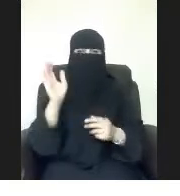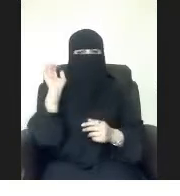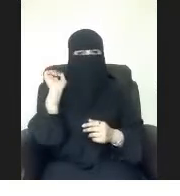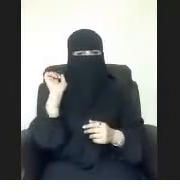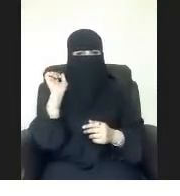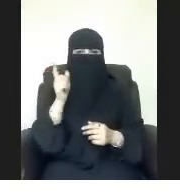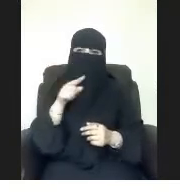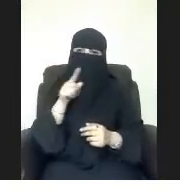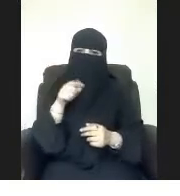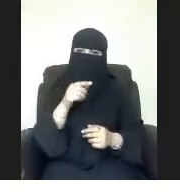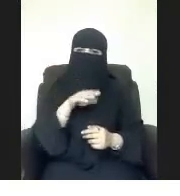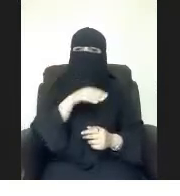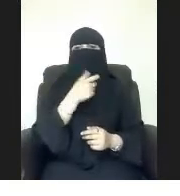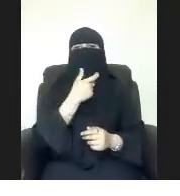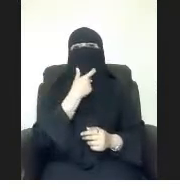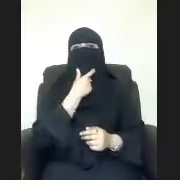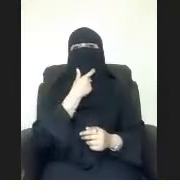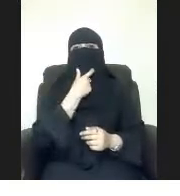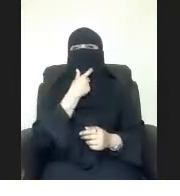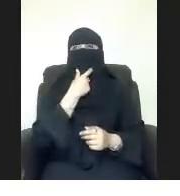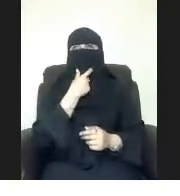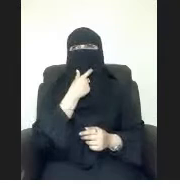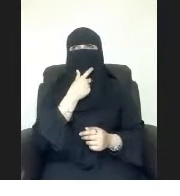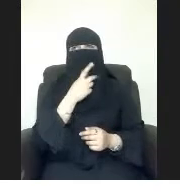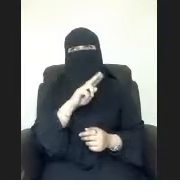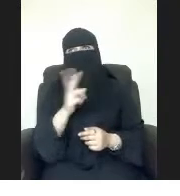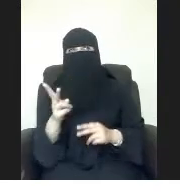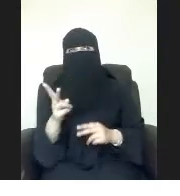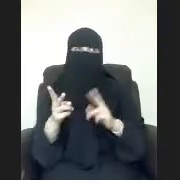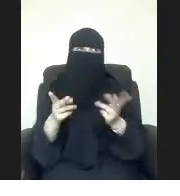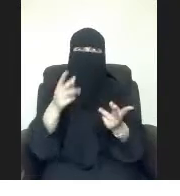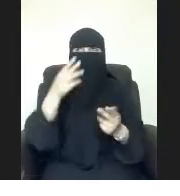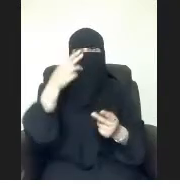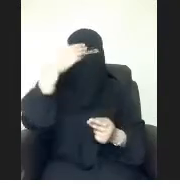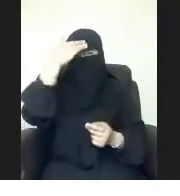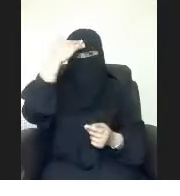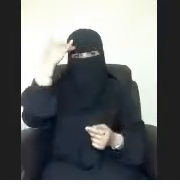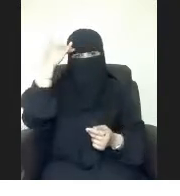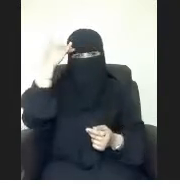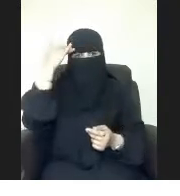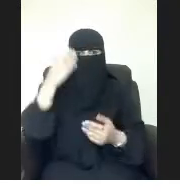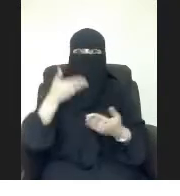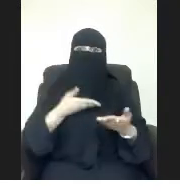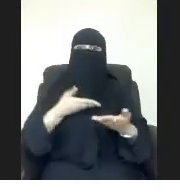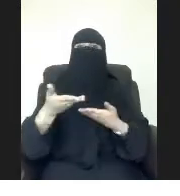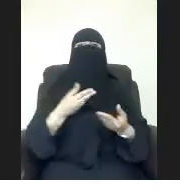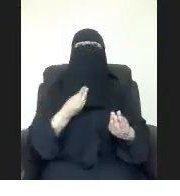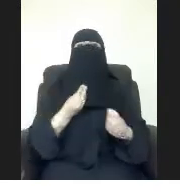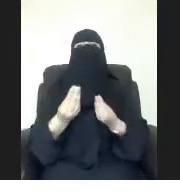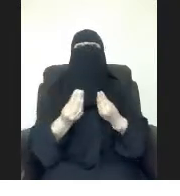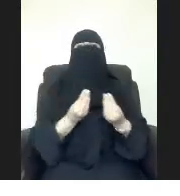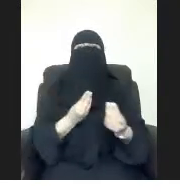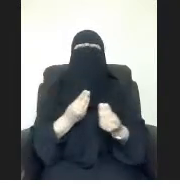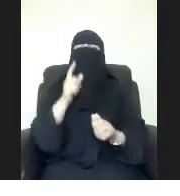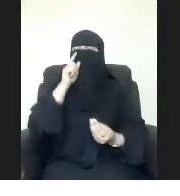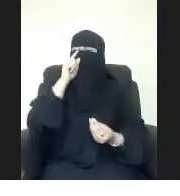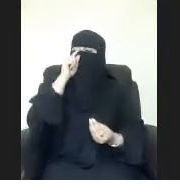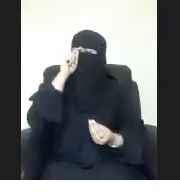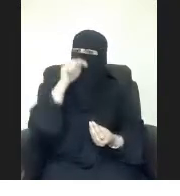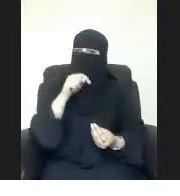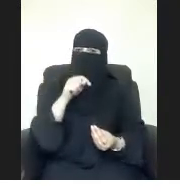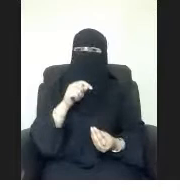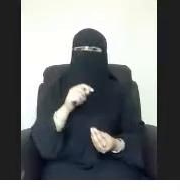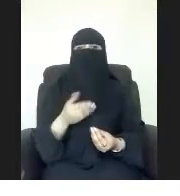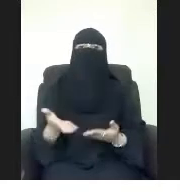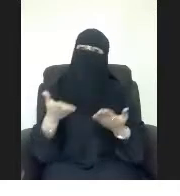يشوفوني وأسمعهم. حقيقة خبرة يعني فيها تفاعل كبير الحقيقة. الحضور الاجتماعي مهم. الحضور الاجتماعي مقدرة